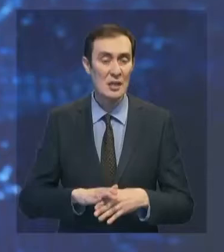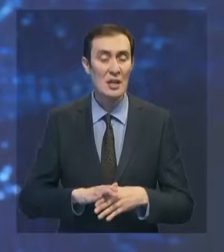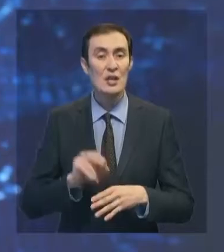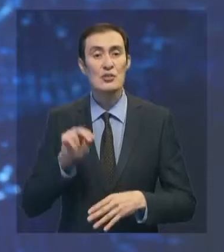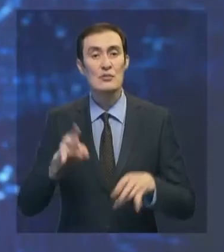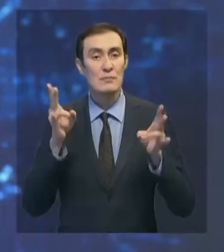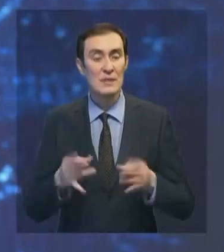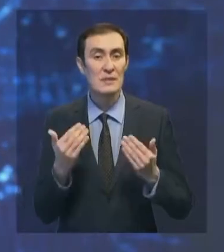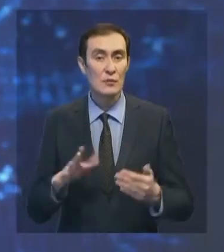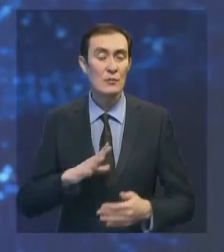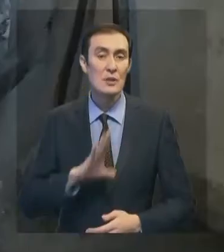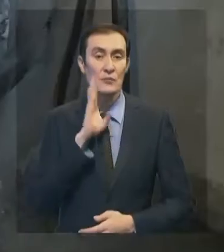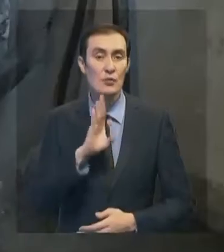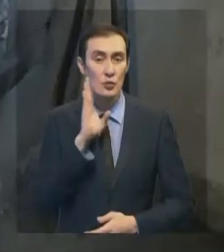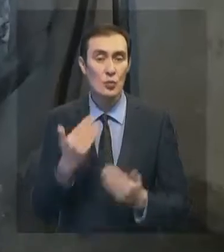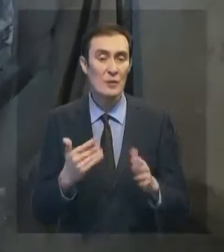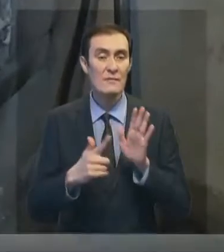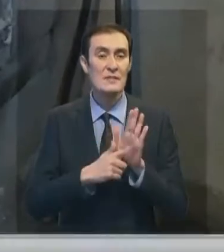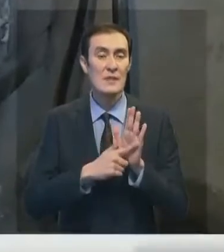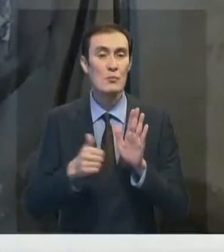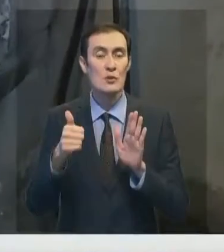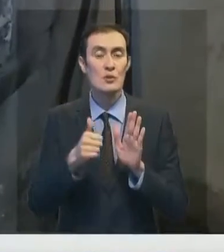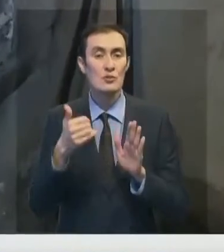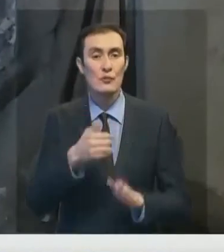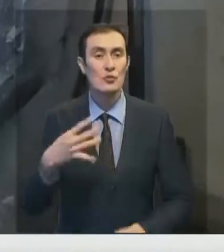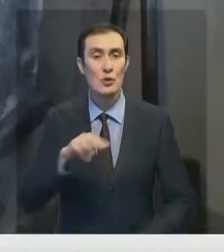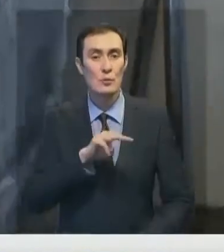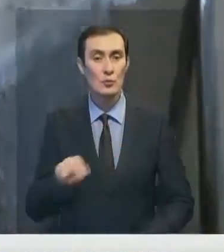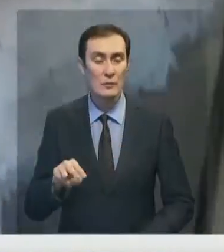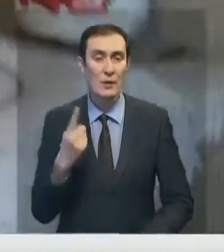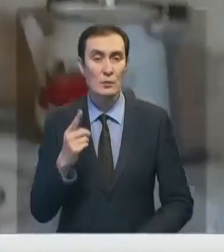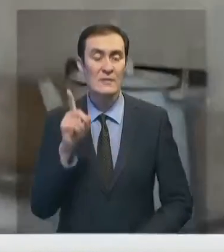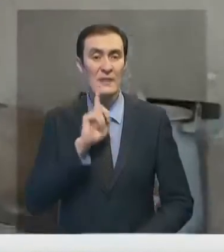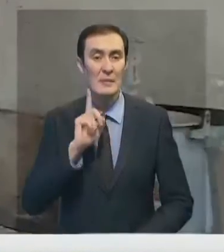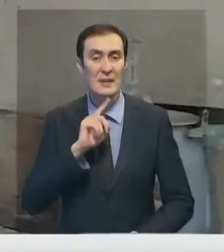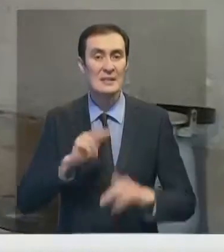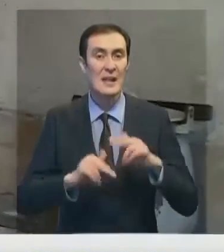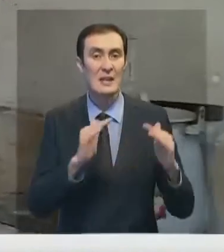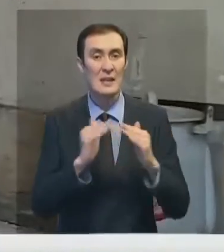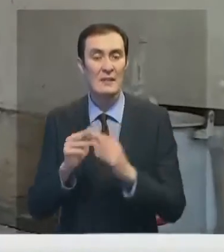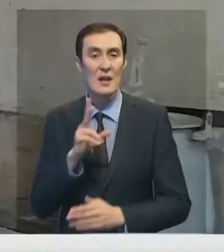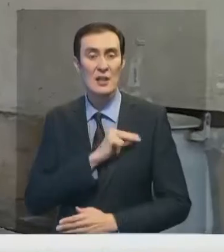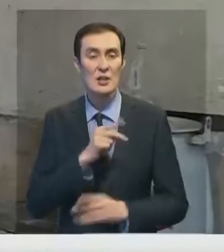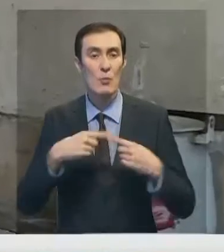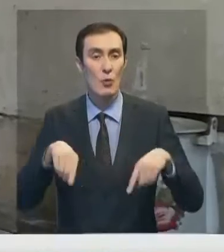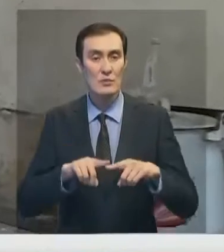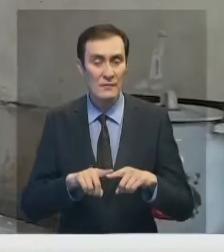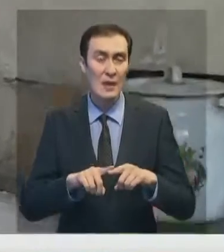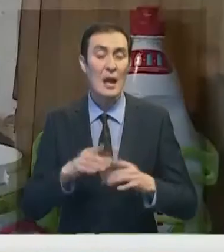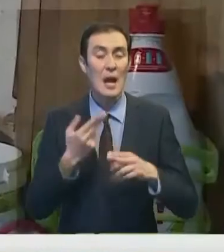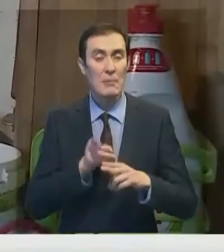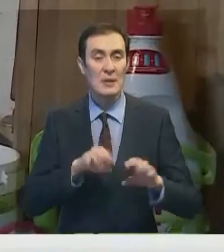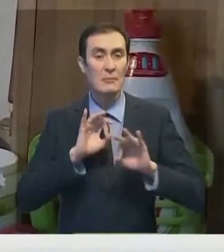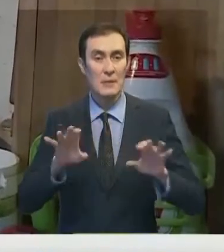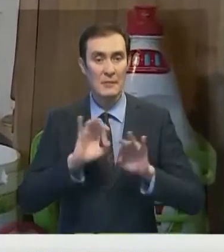тяжести. Инцидент произошел сегодня в 7:40 утра в одном из временных строений в дачном обществе. Об этом